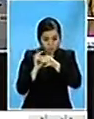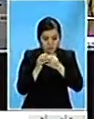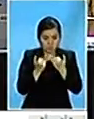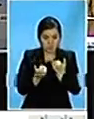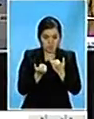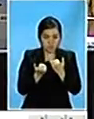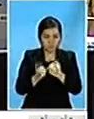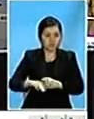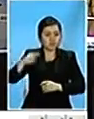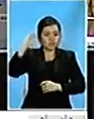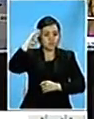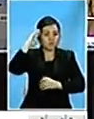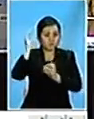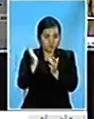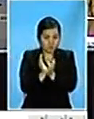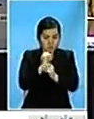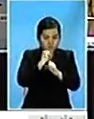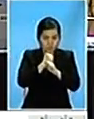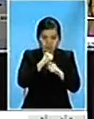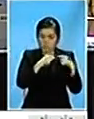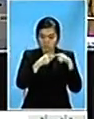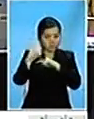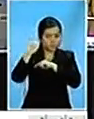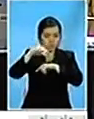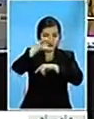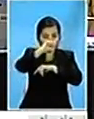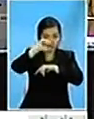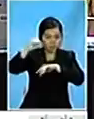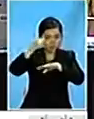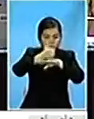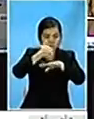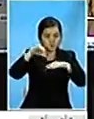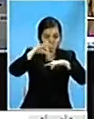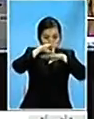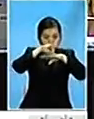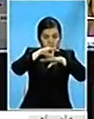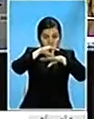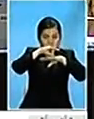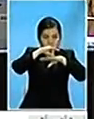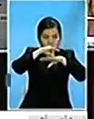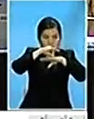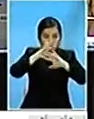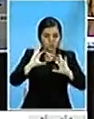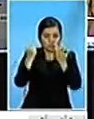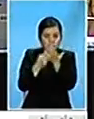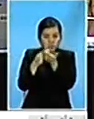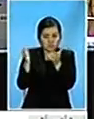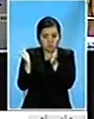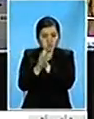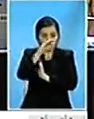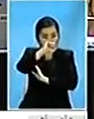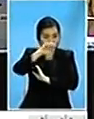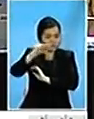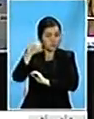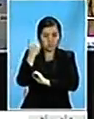จเอกสามารถม่วงสิริครับปฏิบัติหน้าที่ต่อไปไม่ได้นะครับและไม่ให้นับเข้าในจำนวนรวมของสมาชิกเท่าที่มีอยู่